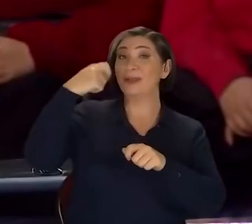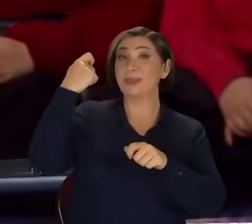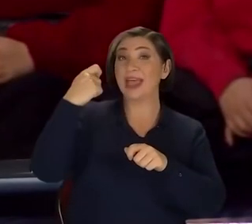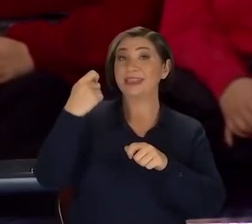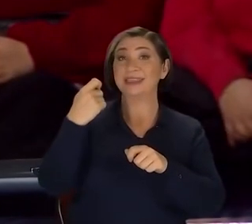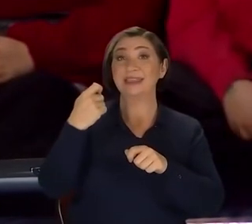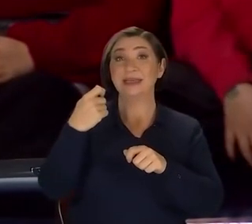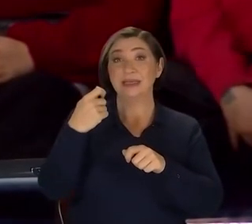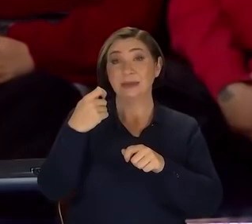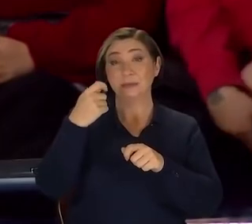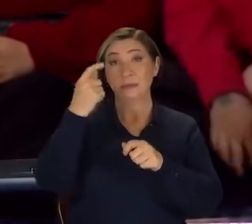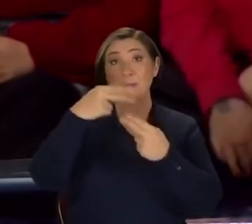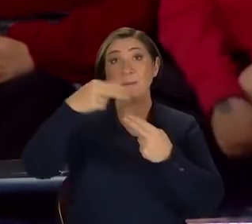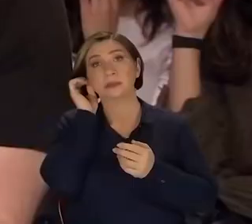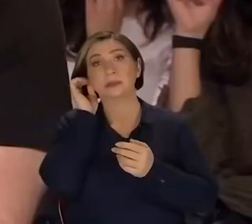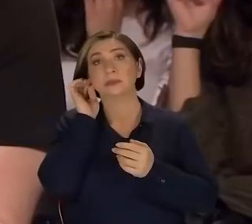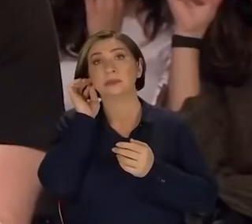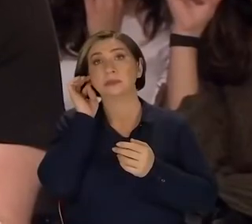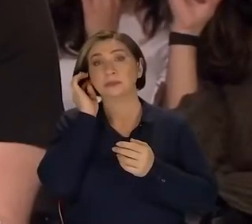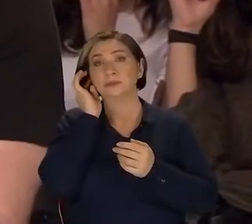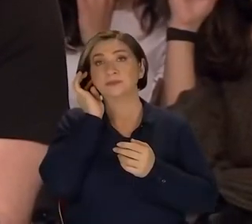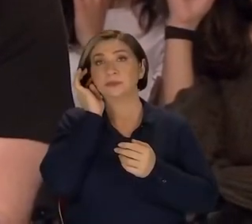bir şey var belgesel. İzledim onu.